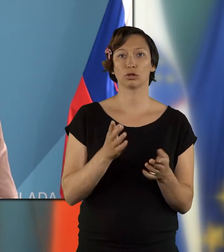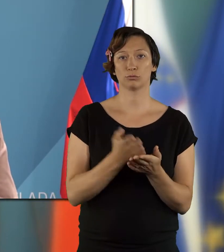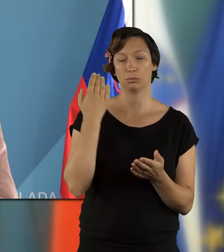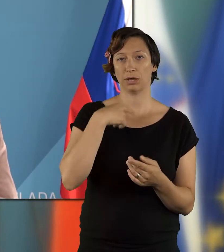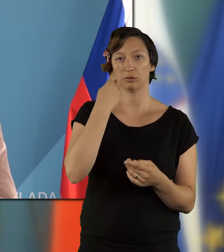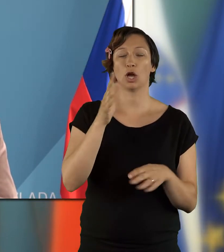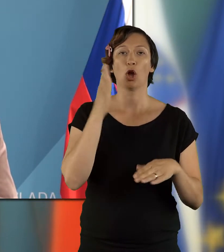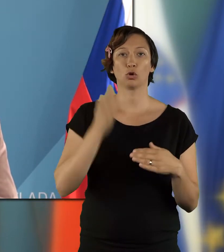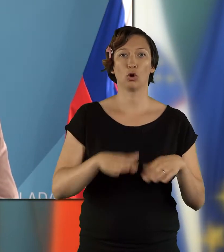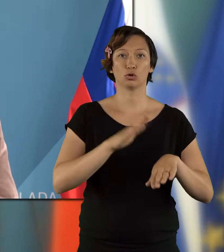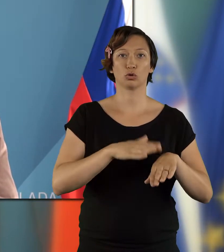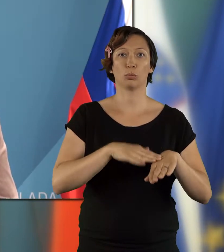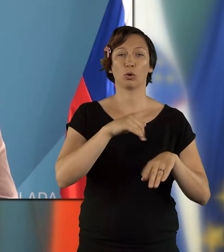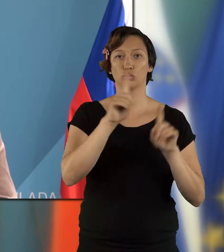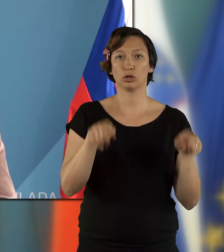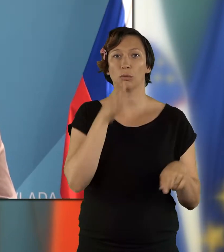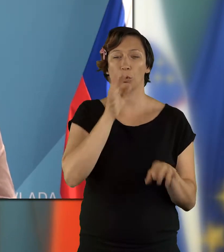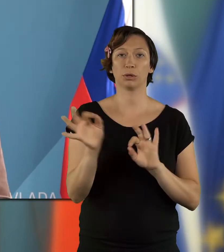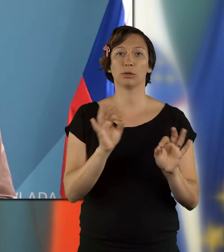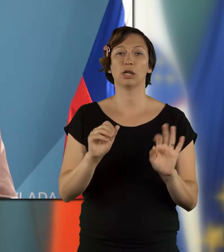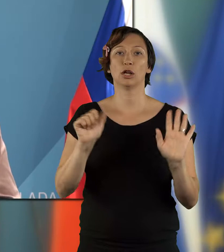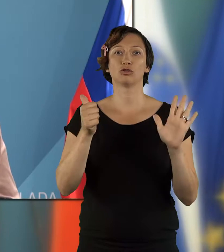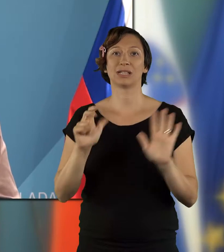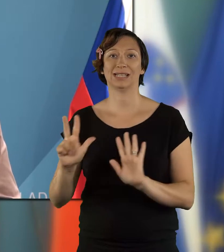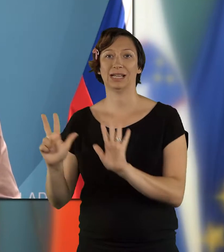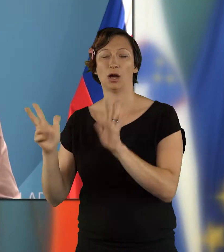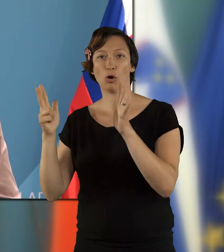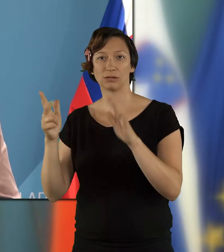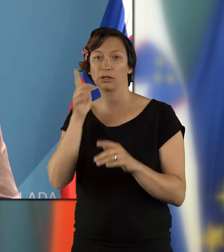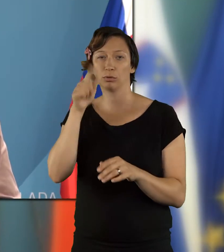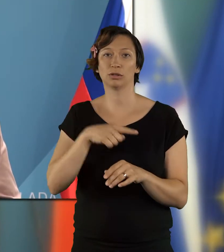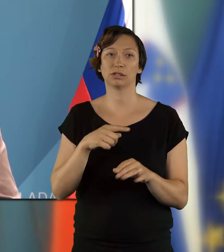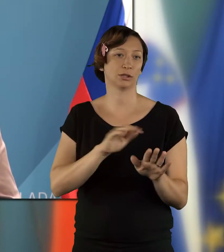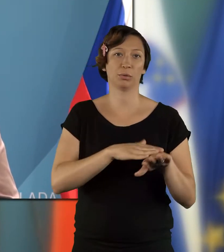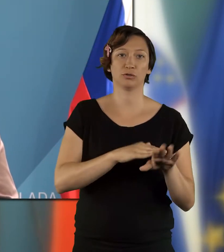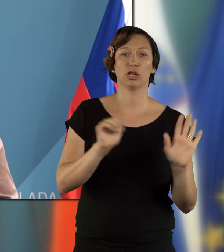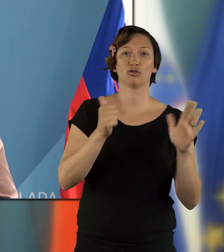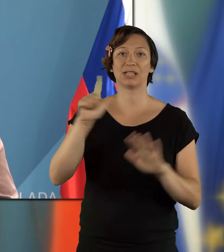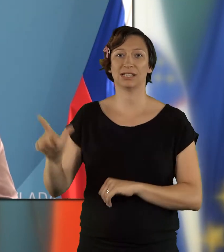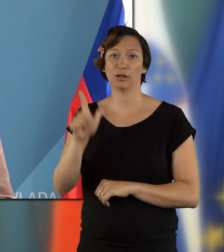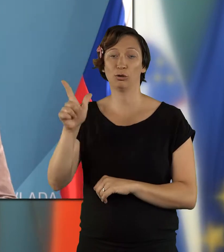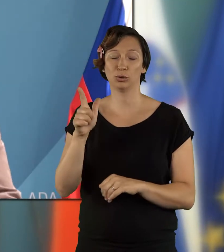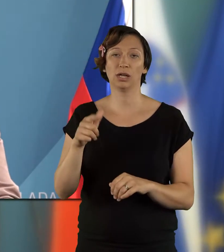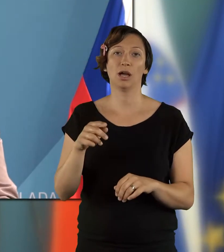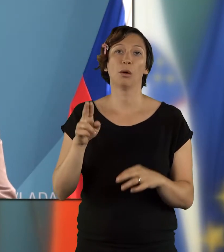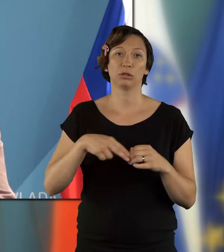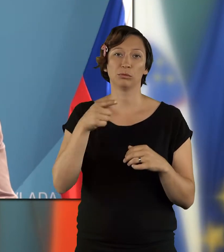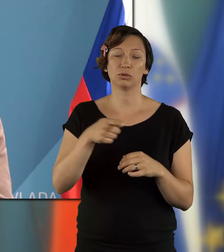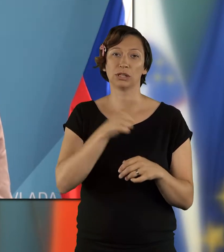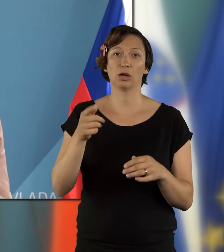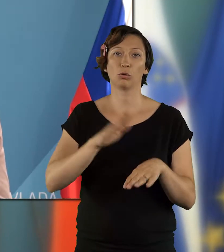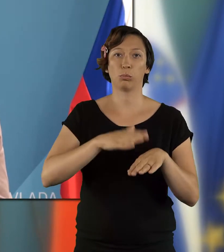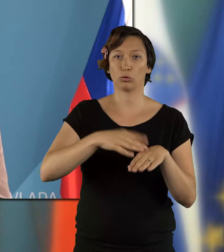povedala, končno poročilo bo pripravljeno 6.8., vkolikor bodo vsi lahko 6.7., vkolikor bodo lahko vsi